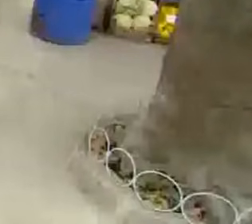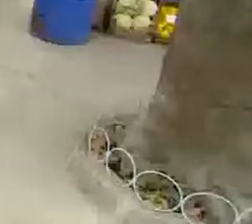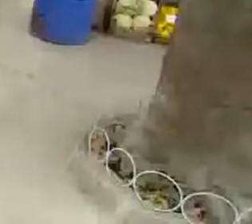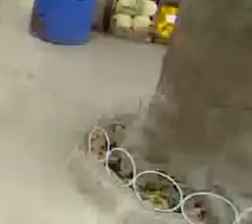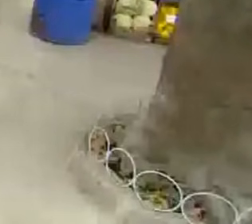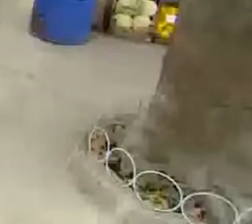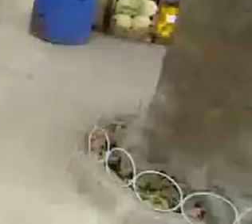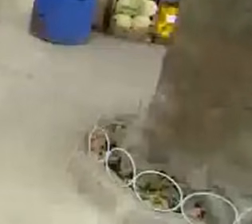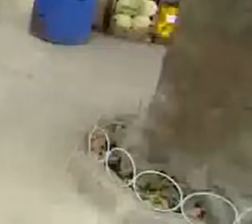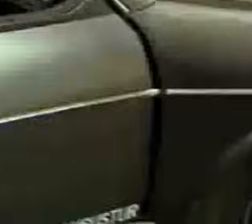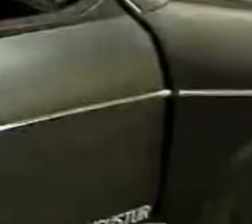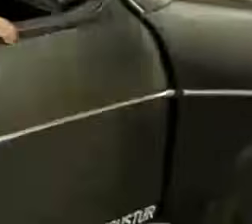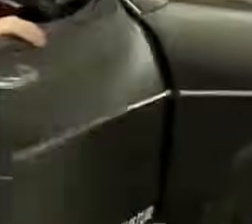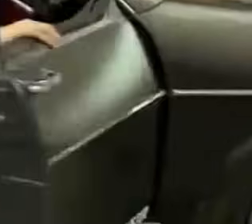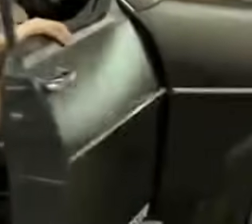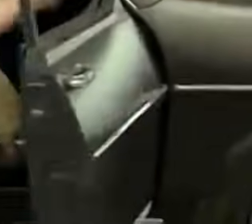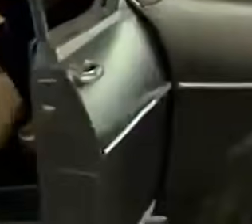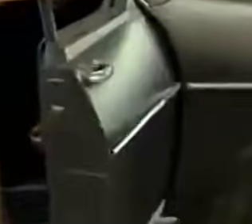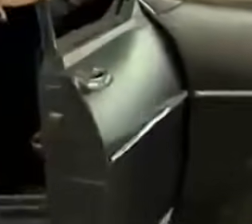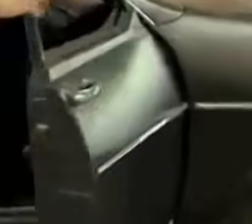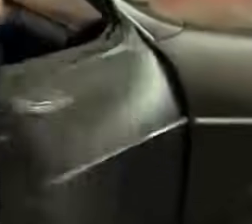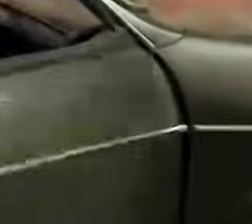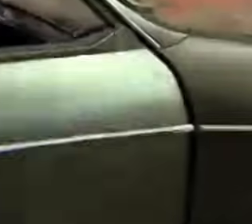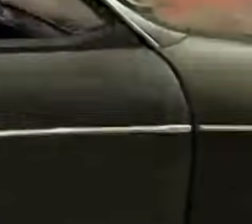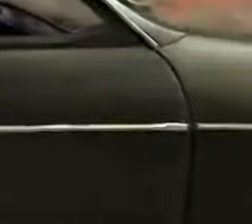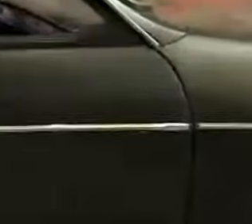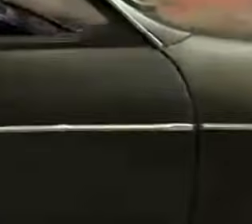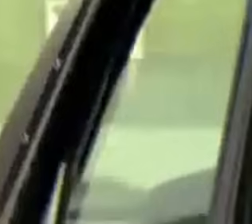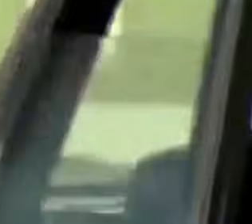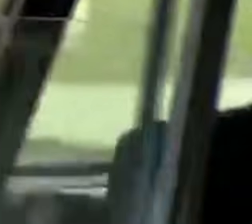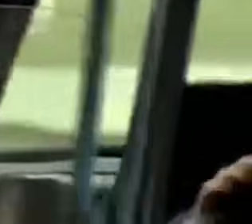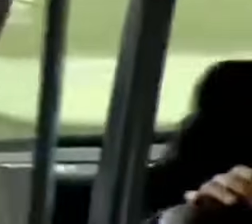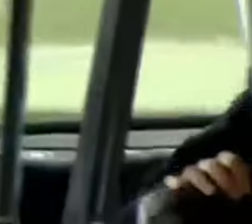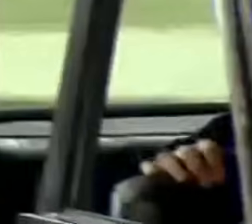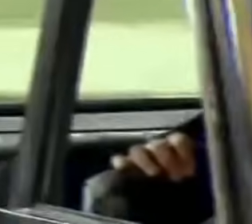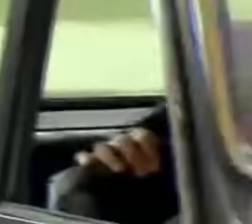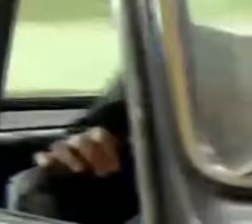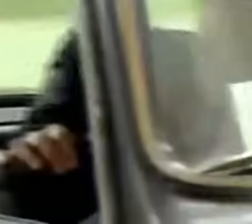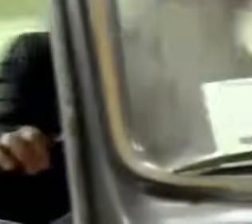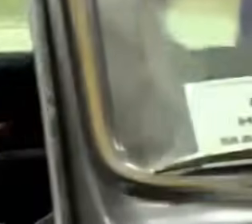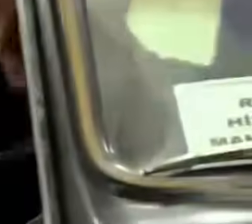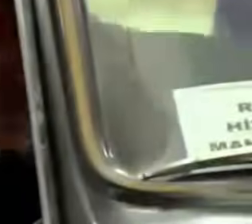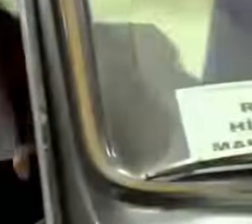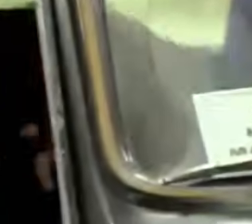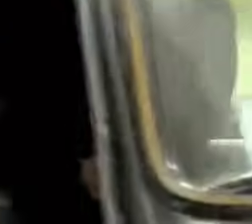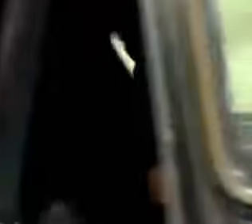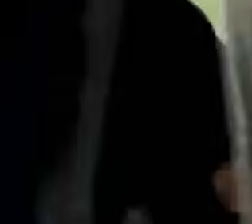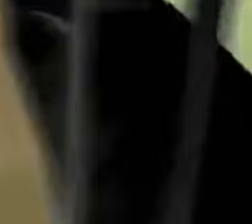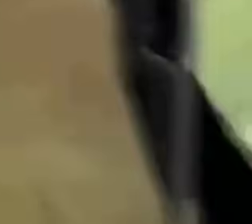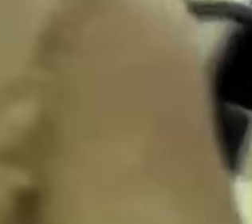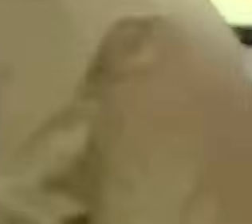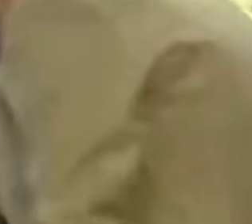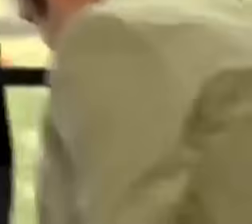Manavan önünde durdu. Danyal hemen önden inip arkada takım elbisesiyle oturan Mustafa'nın kapısını açtı.